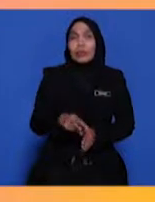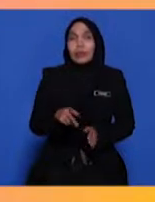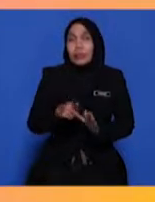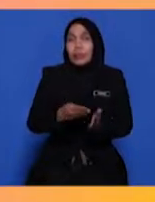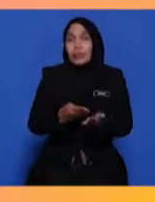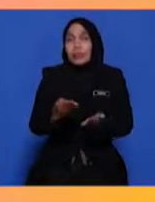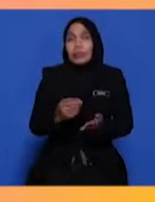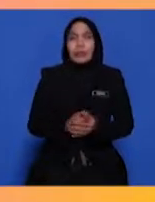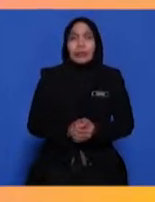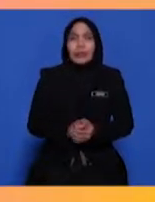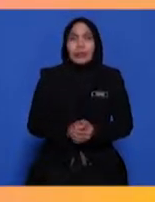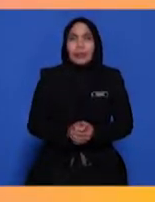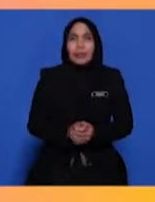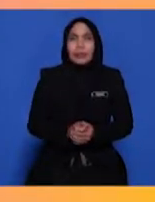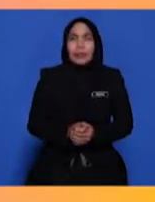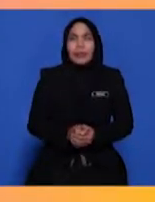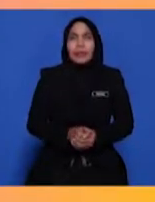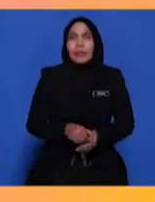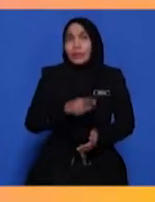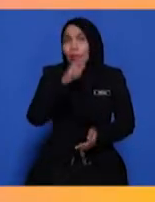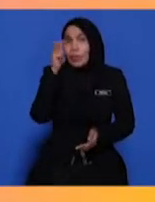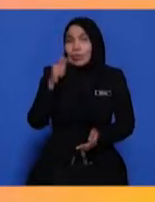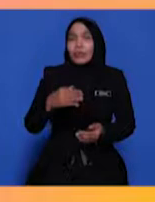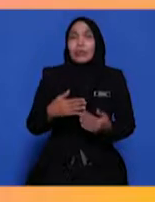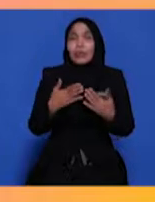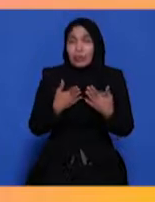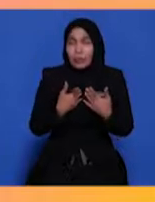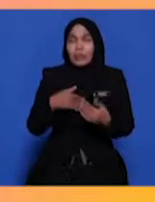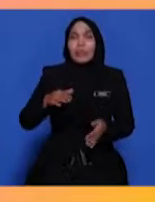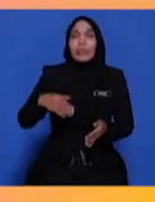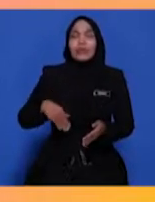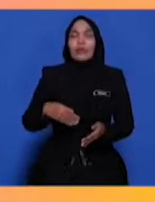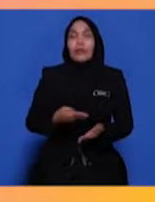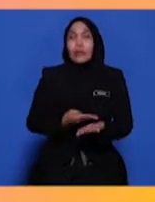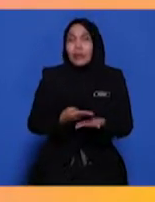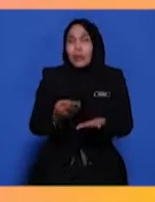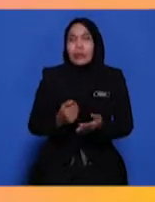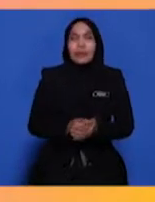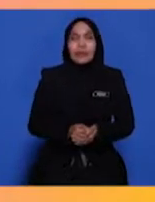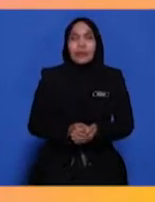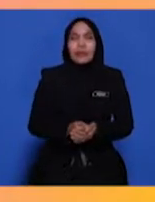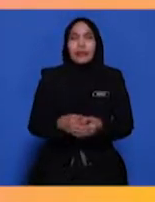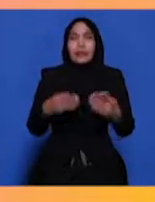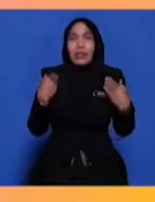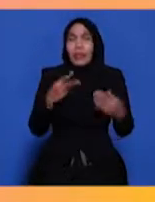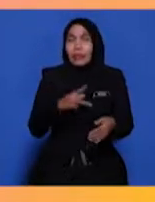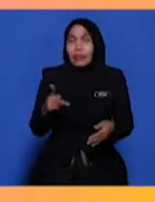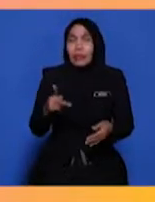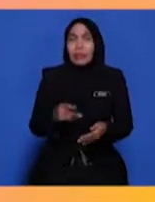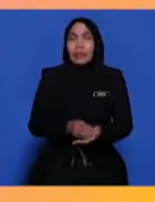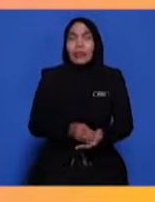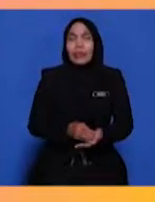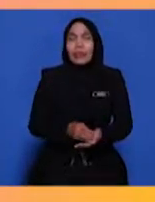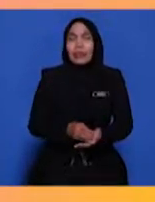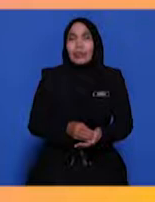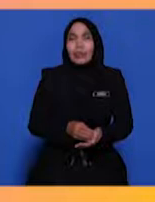Murid-murid, sebelum belanja duit, tanya diri anda, adakah perbelanjaan ini memenuhi keperluan atau